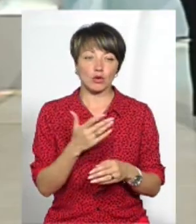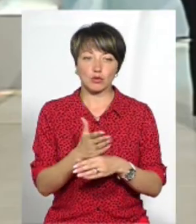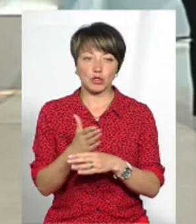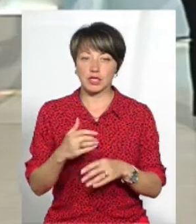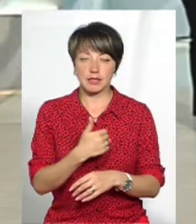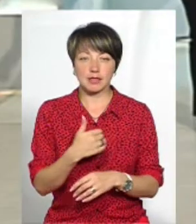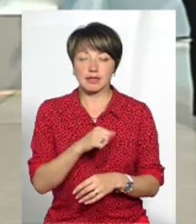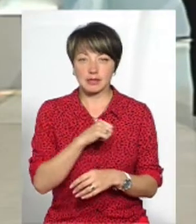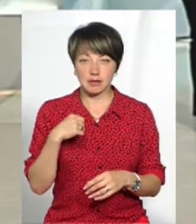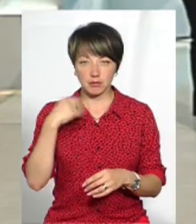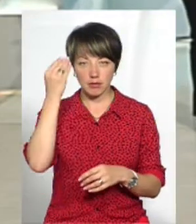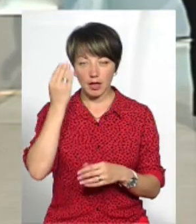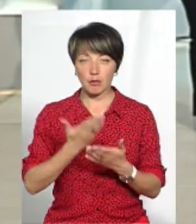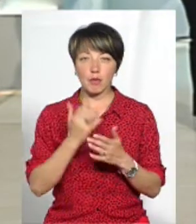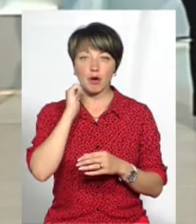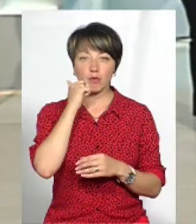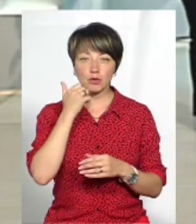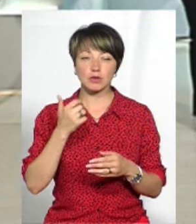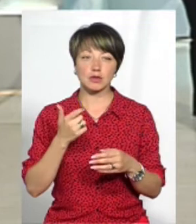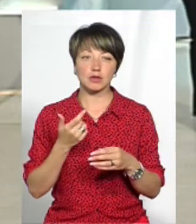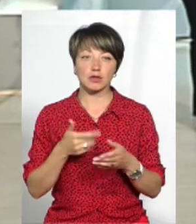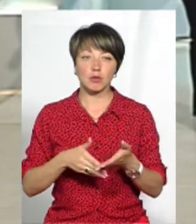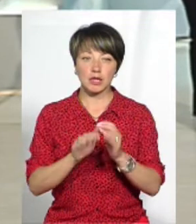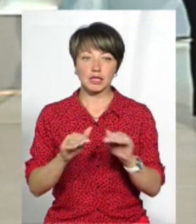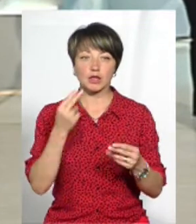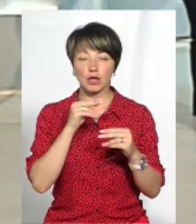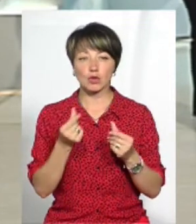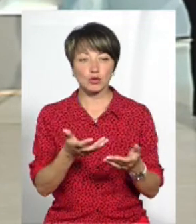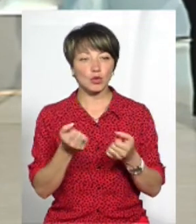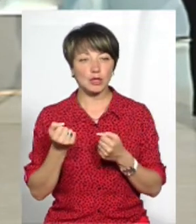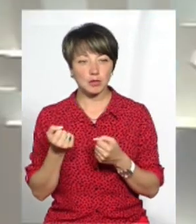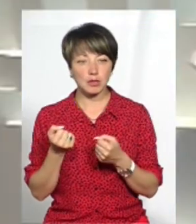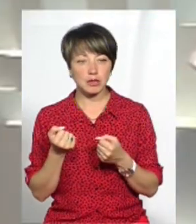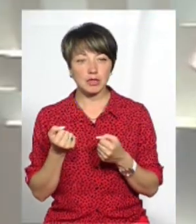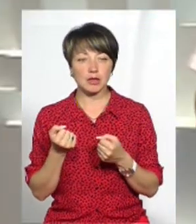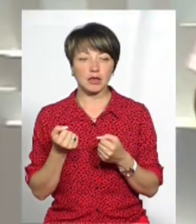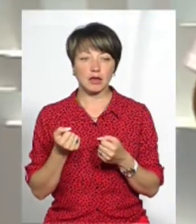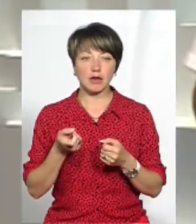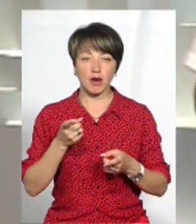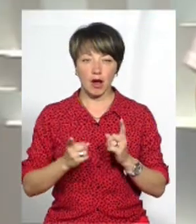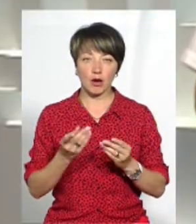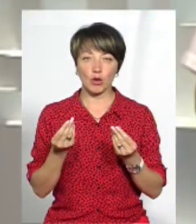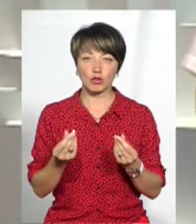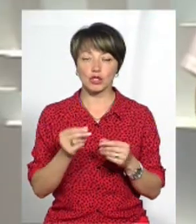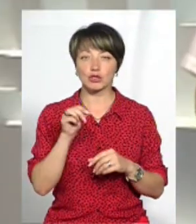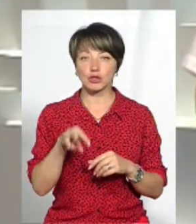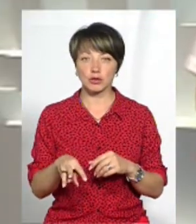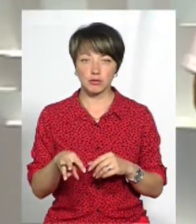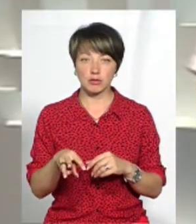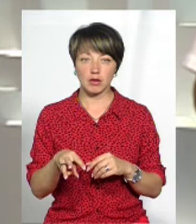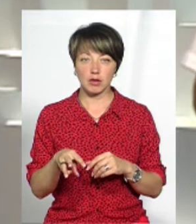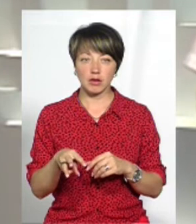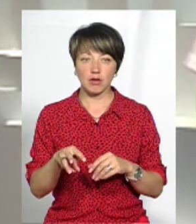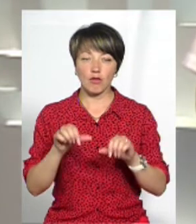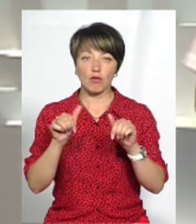хочуть. Власне кажучи, якщо бабусі, наприклад, допомогли діти, то їй краще ці гроші отримати, звичайно, в формі реальних грошей, ніж